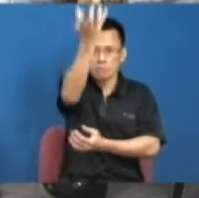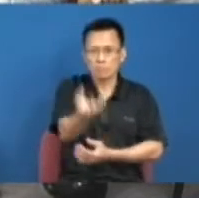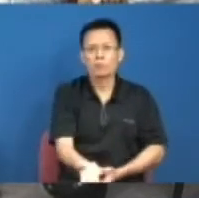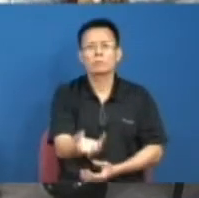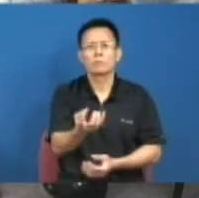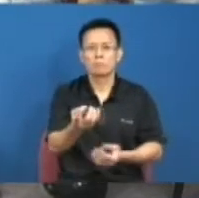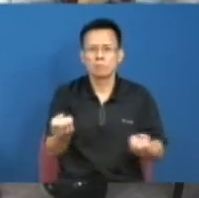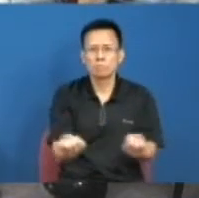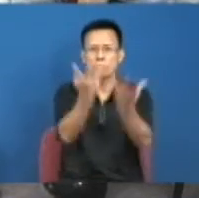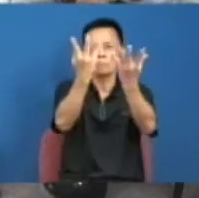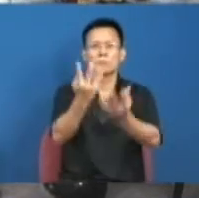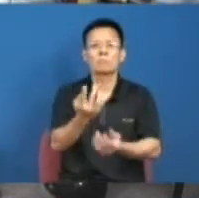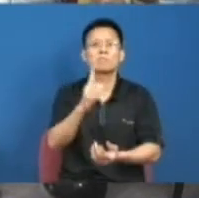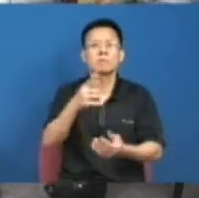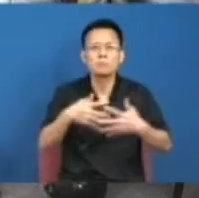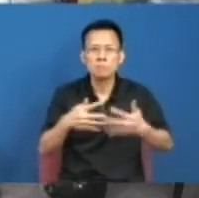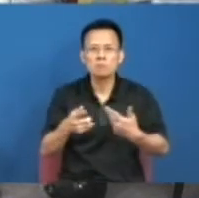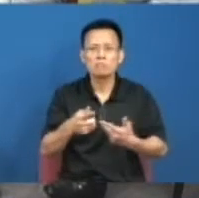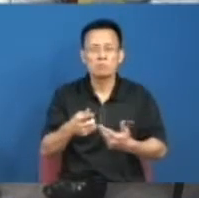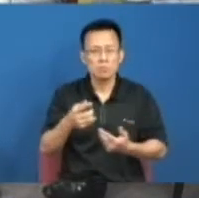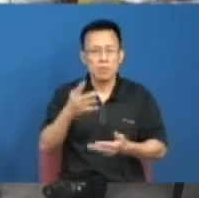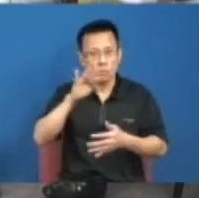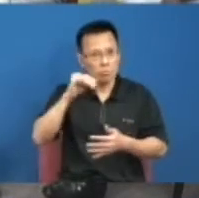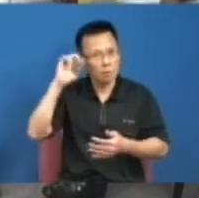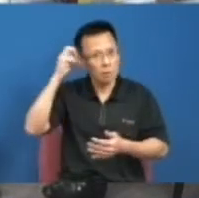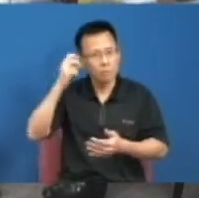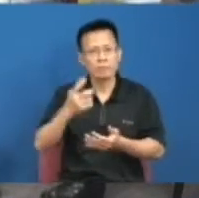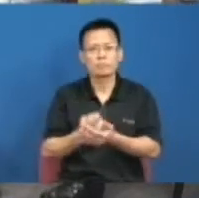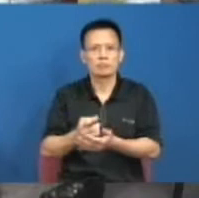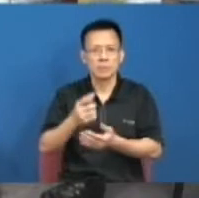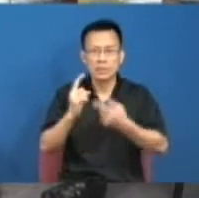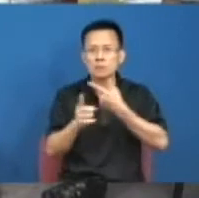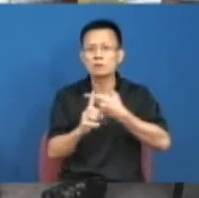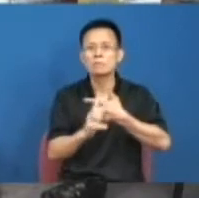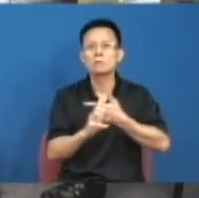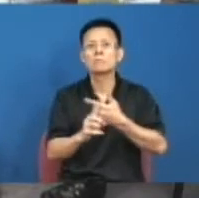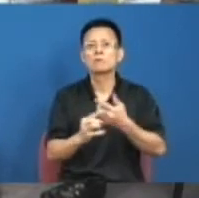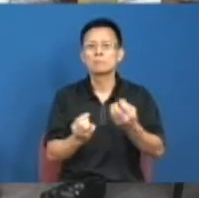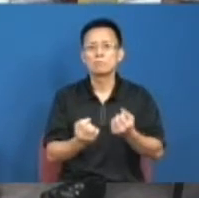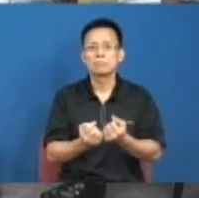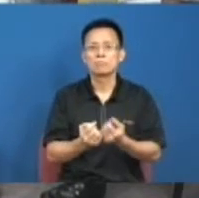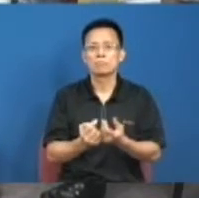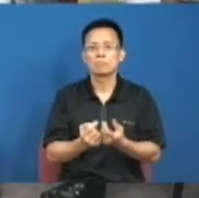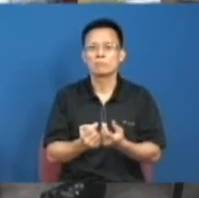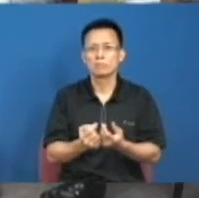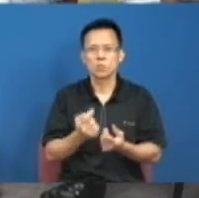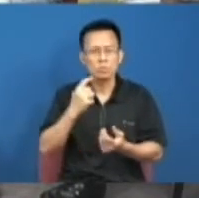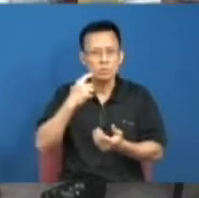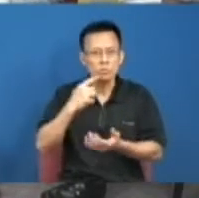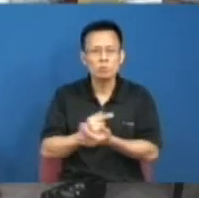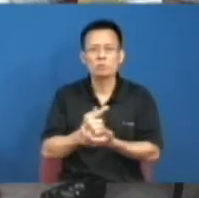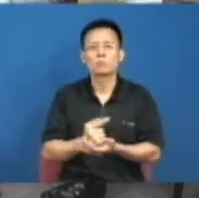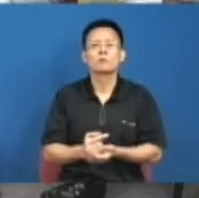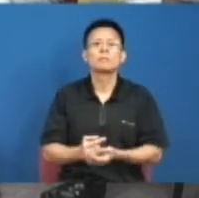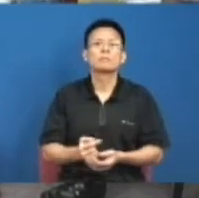事發生咧？就大家真係可以即係預計到，即係不能想象嘅後果嚇。咁